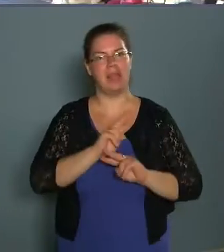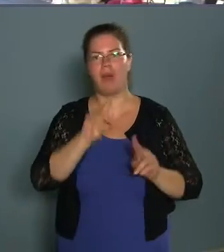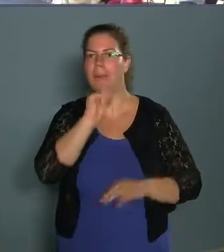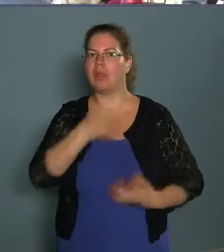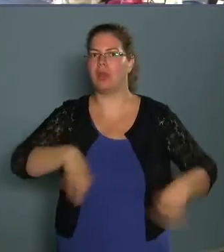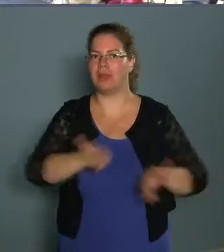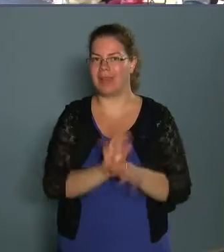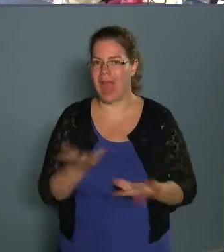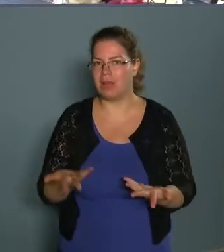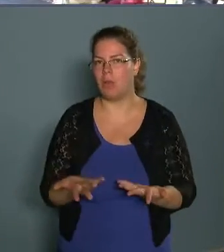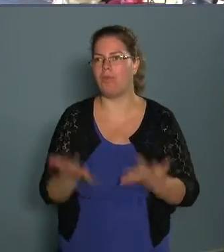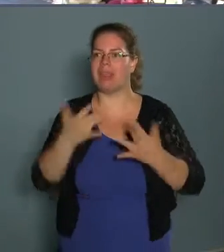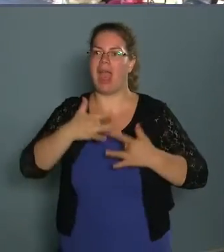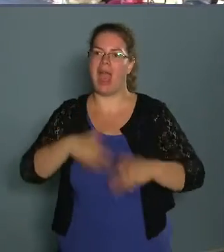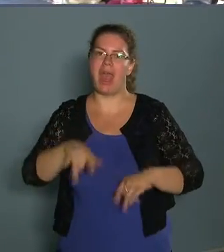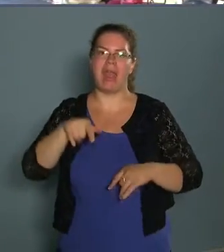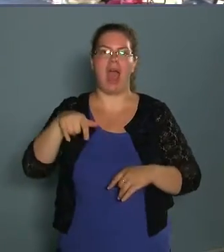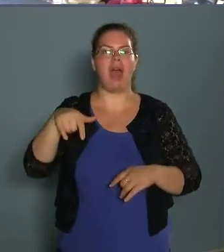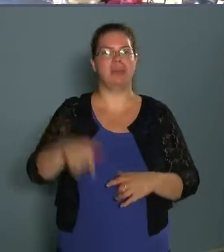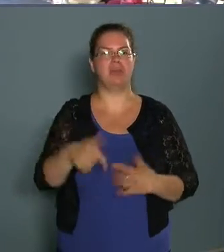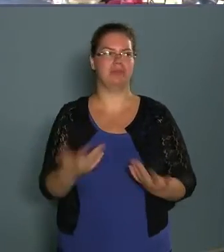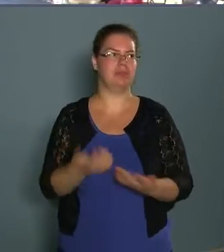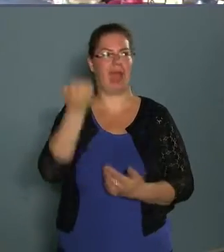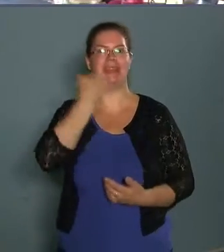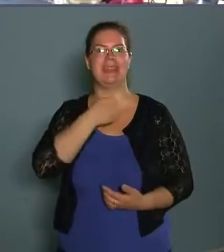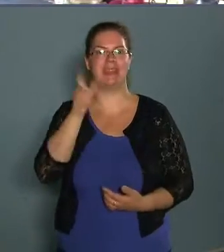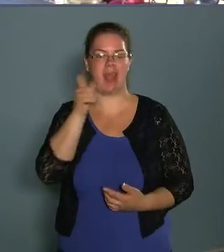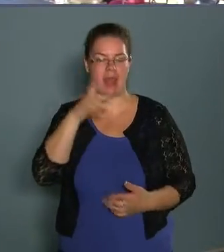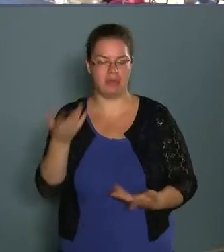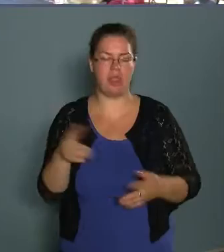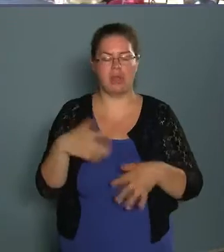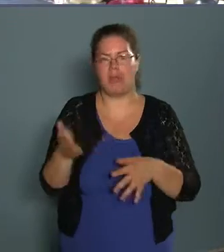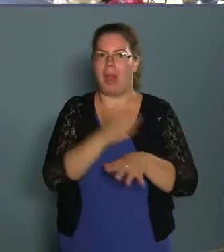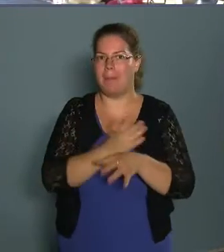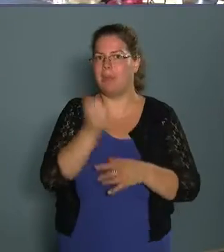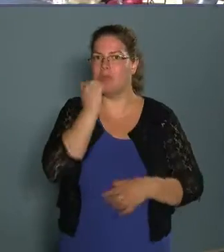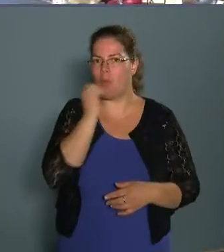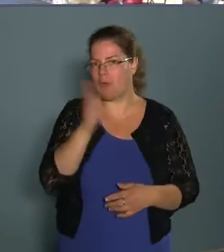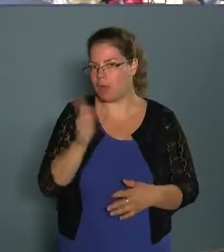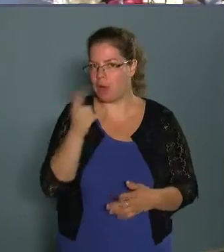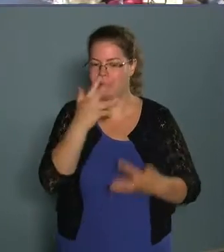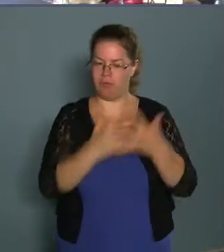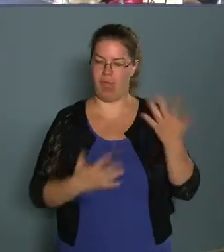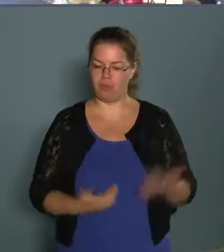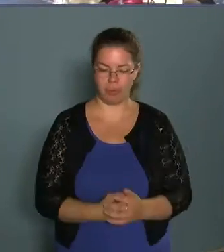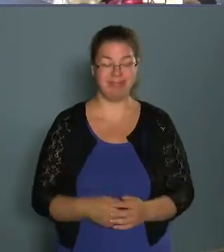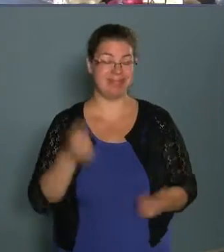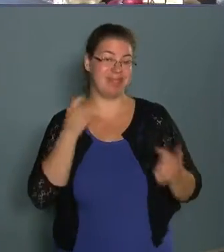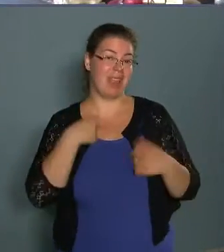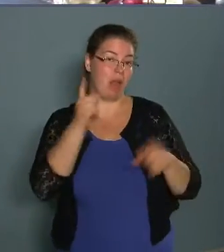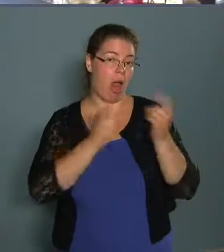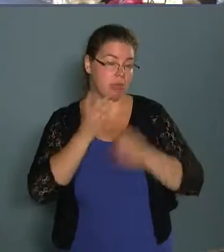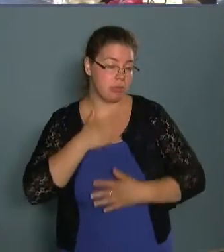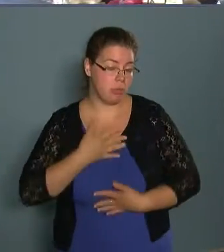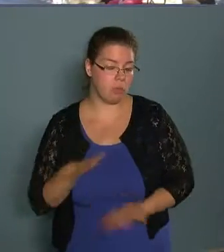itt Pesterzsébeten helye a Dixielandnek és az alábbi műfajoknak, vagy előbbi műfajoknak, amiket felsorolt? Én azt gondolom, és ezt